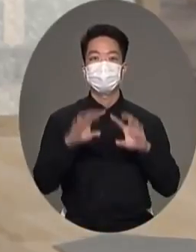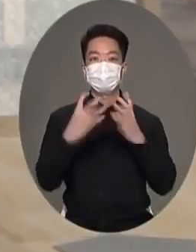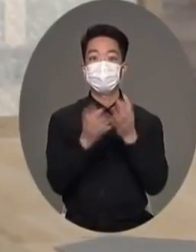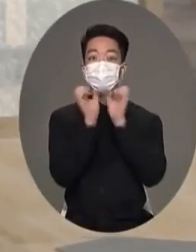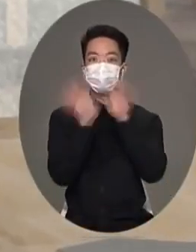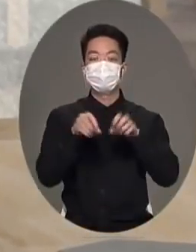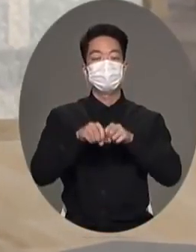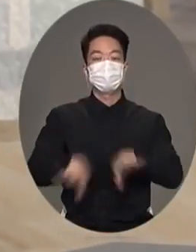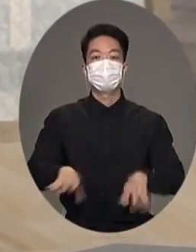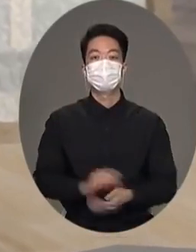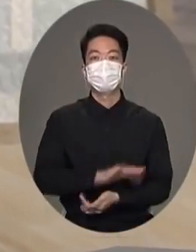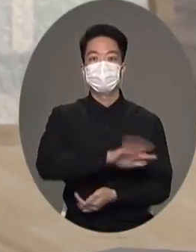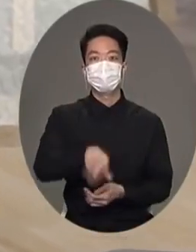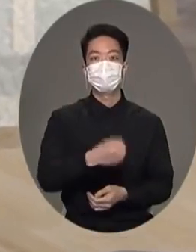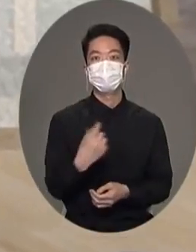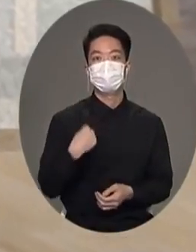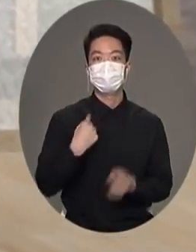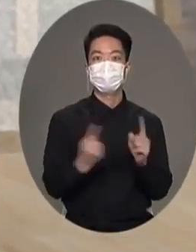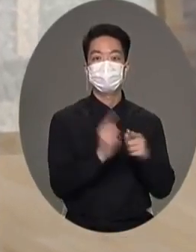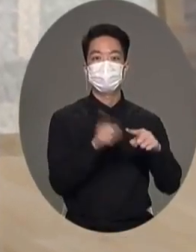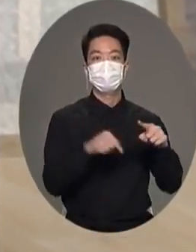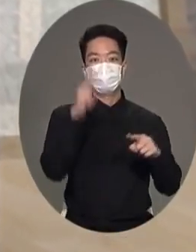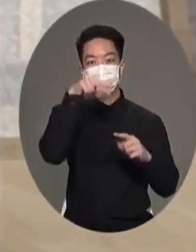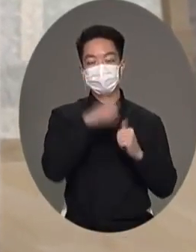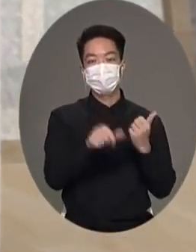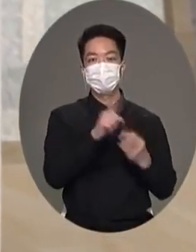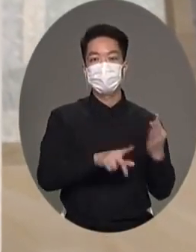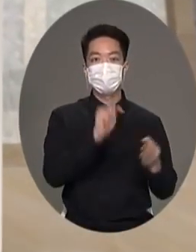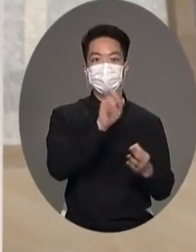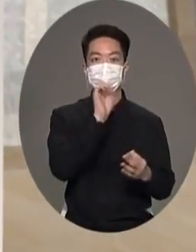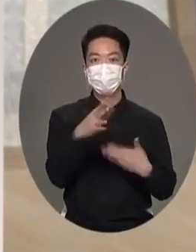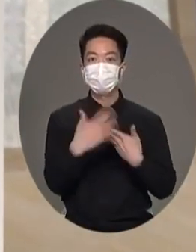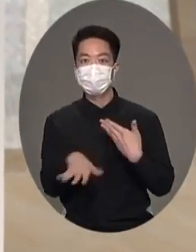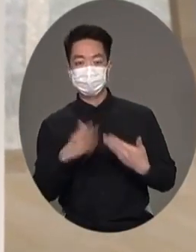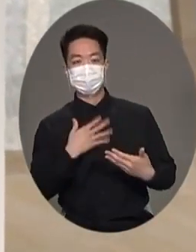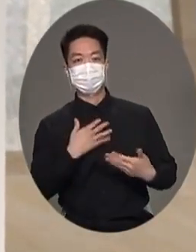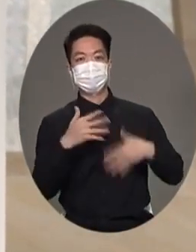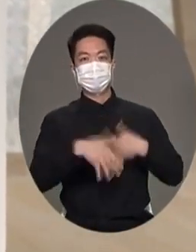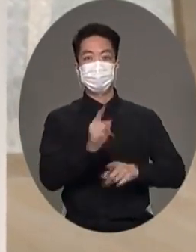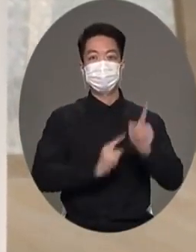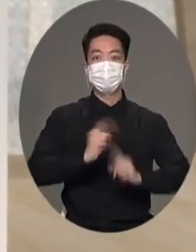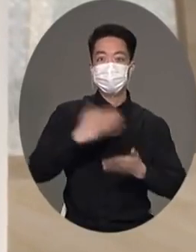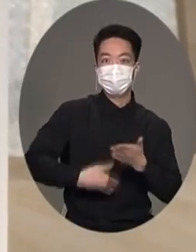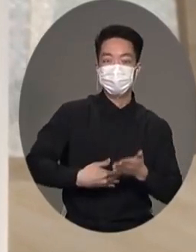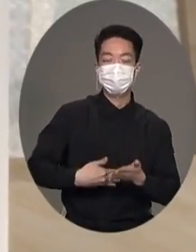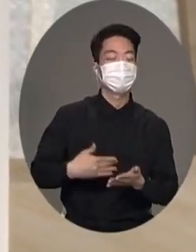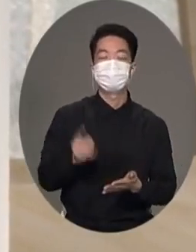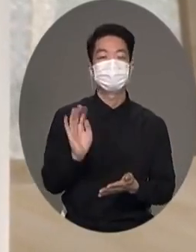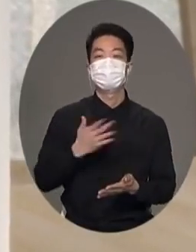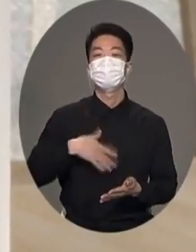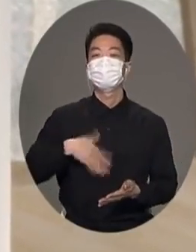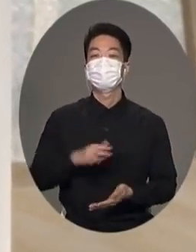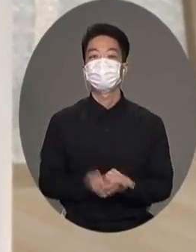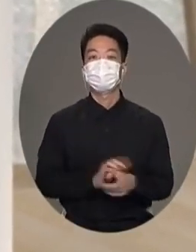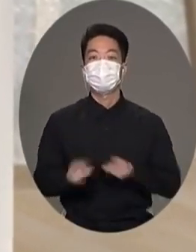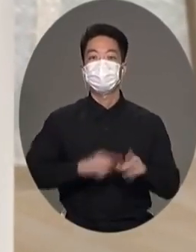民阵宣布解散，全国人大常委谭耀宗认为外界无需担心游行自由会收窄。行